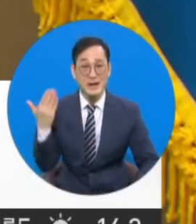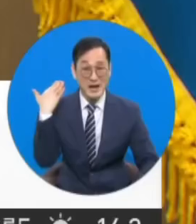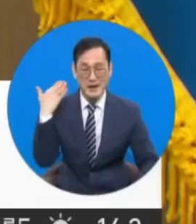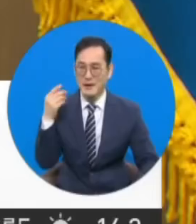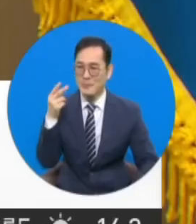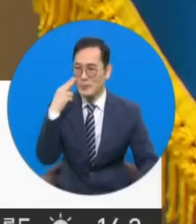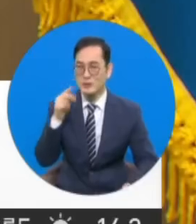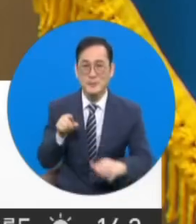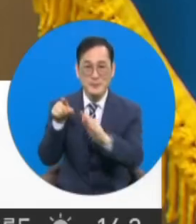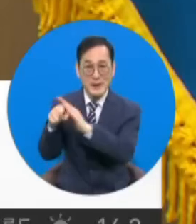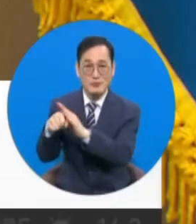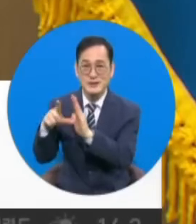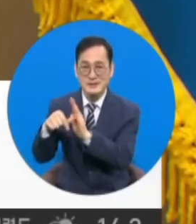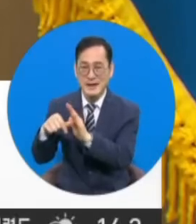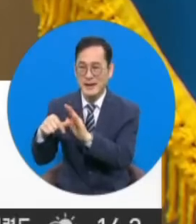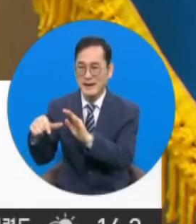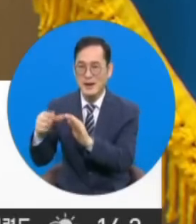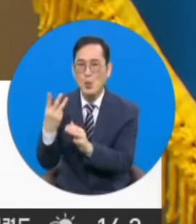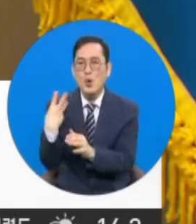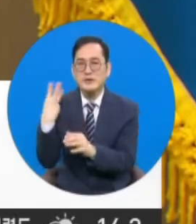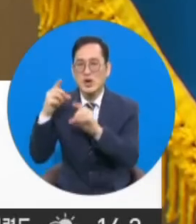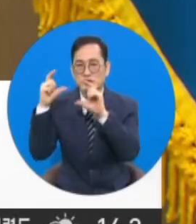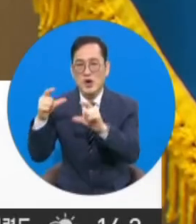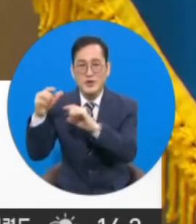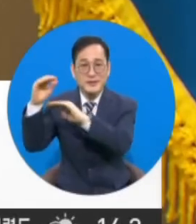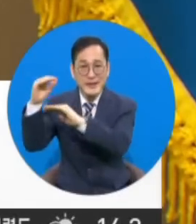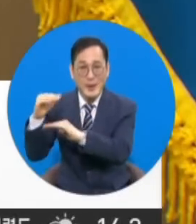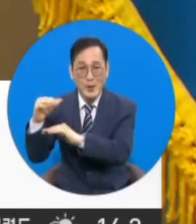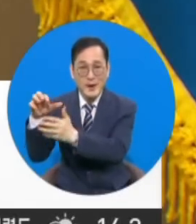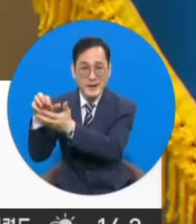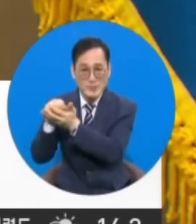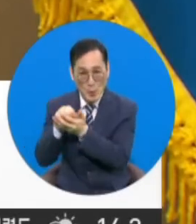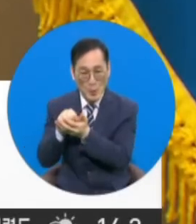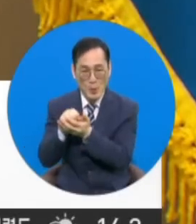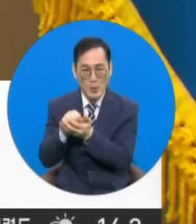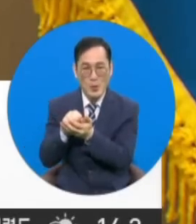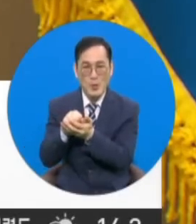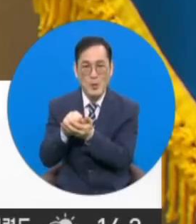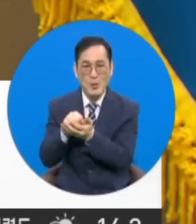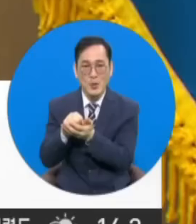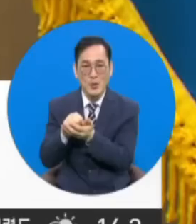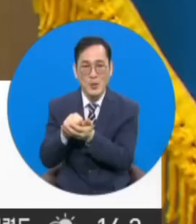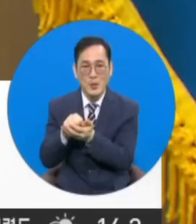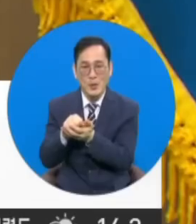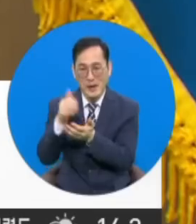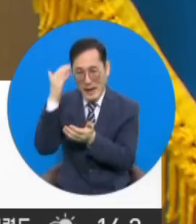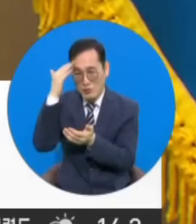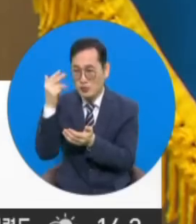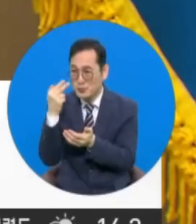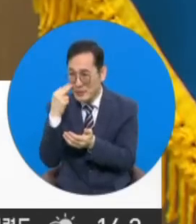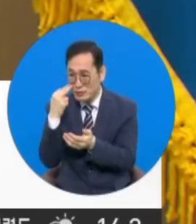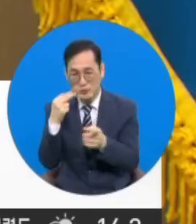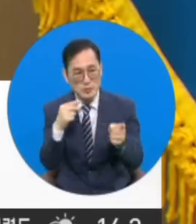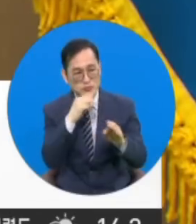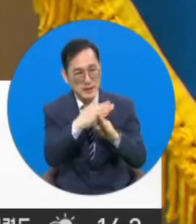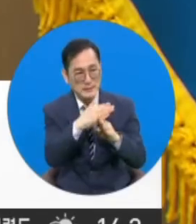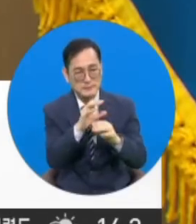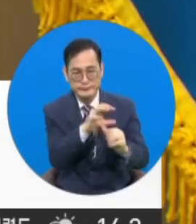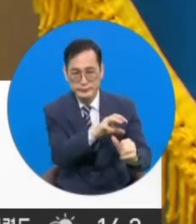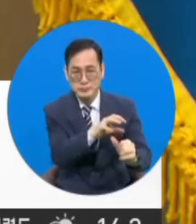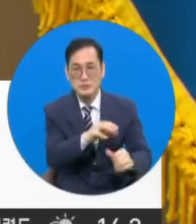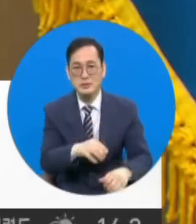계기에 합의한 워싱턴 선언으로 한미간의 대북 확장 억제를 감화하는데